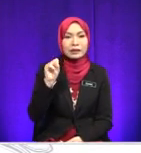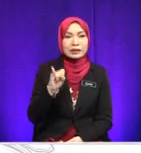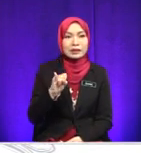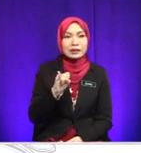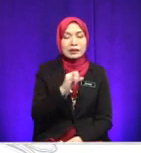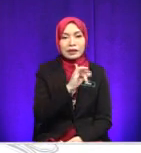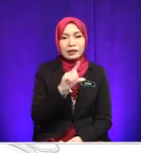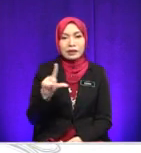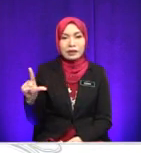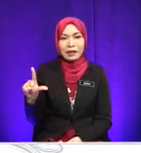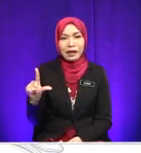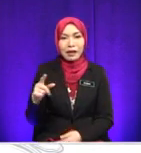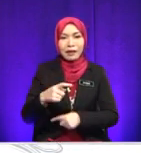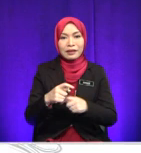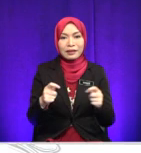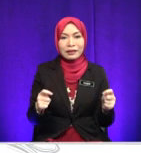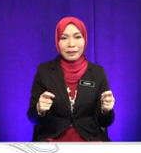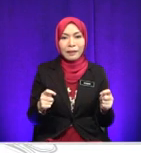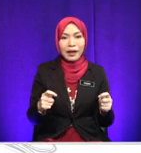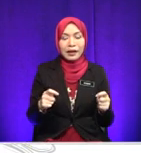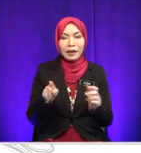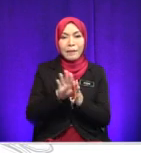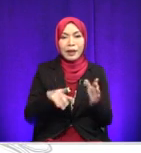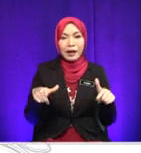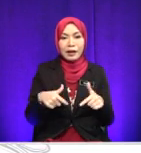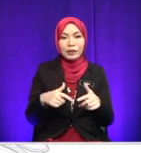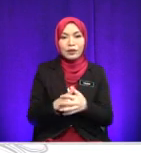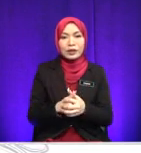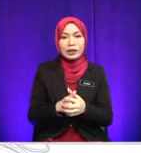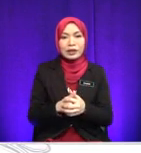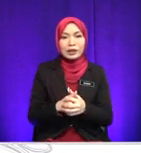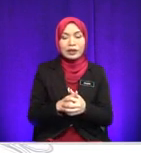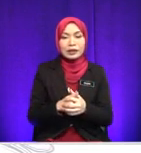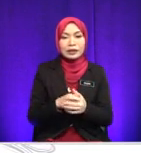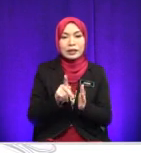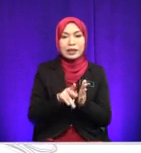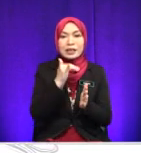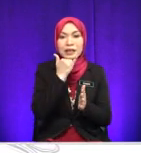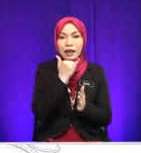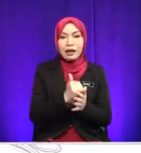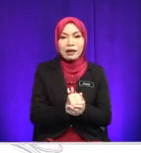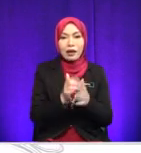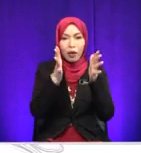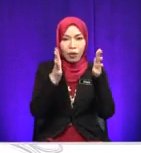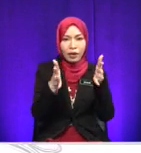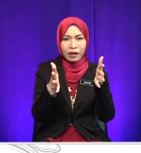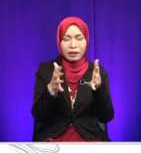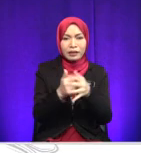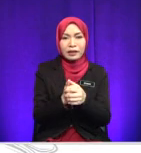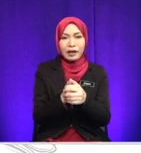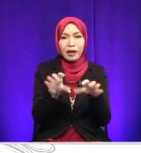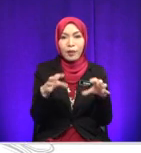negara tempat jenayah dilakukan atas permintaan negara itu supaya penjenayah tersebut dapat dibicarakan di